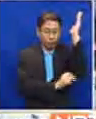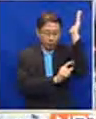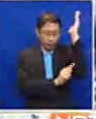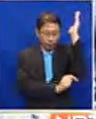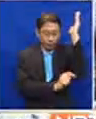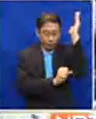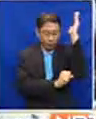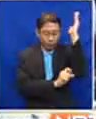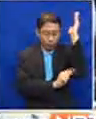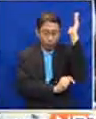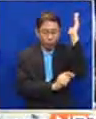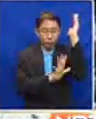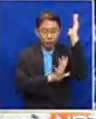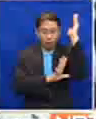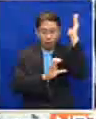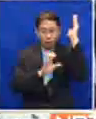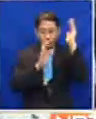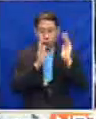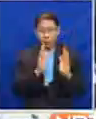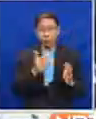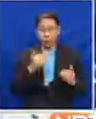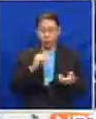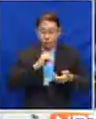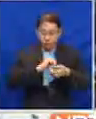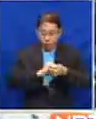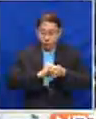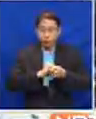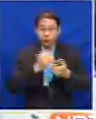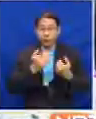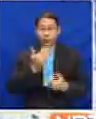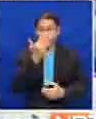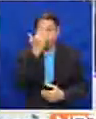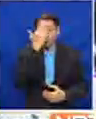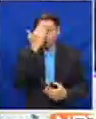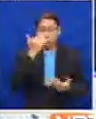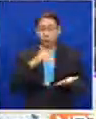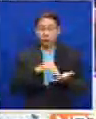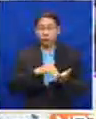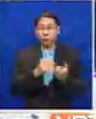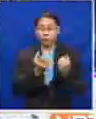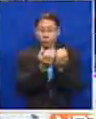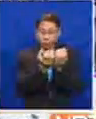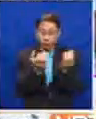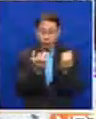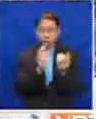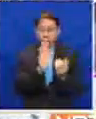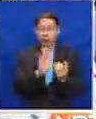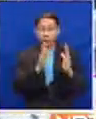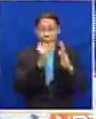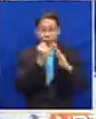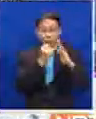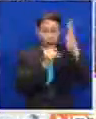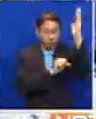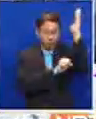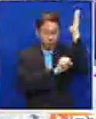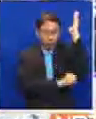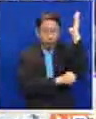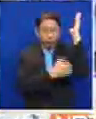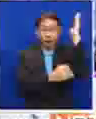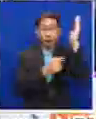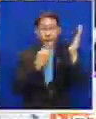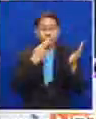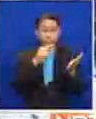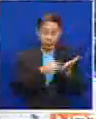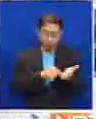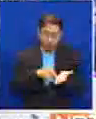จังหวัดสตูลเกือบ 500คนรวมตัวกันที่หน้าศูนย์ดำรงทางจังหวัดสงขลาเพื่อยื่นหนังสือร้องขอ